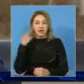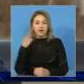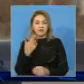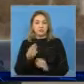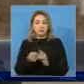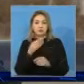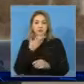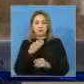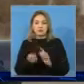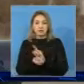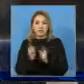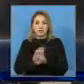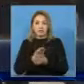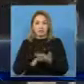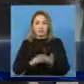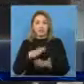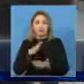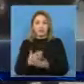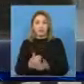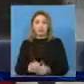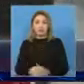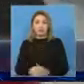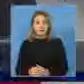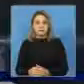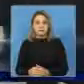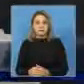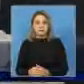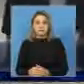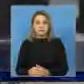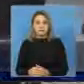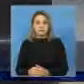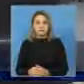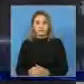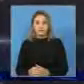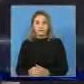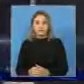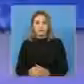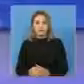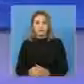үміттенейік, айналайын ағайын. Гүлден Абайқызы, Жанаділ Сағиев, Ақтөбе телеарнасы.